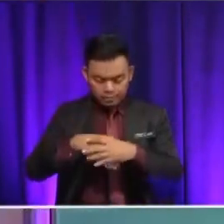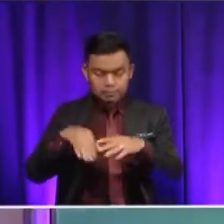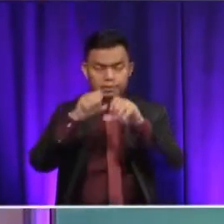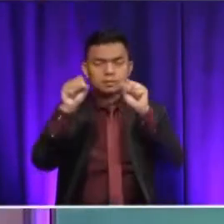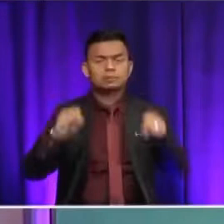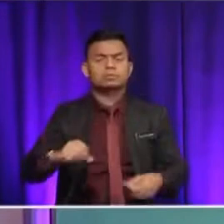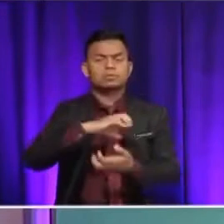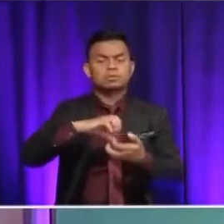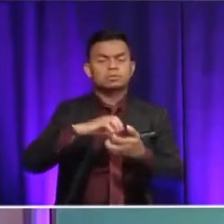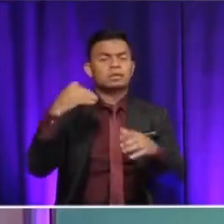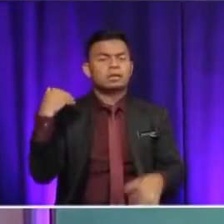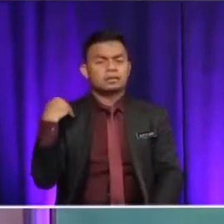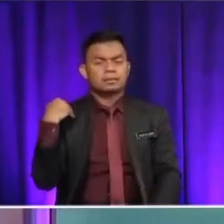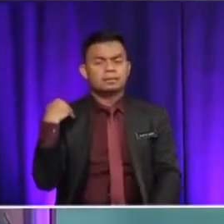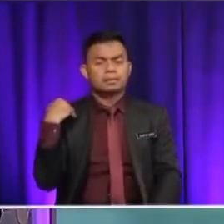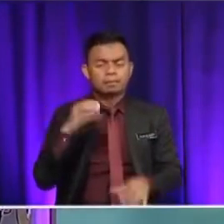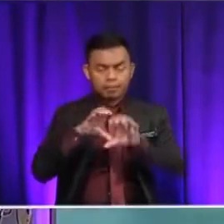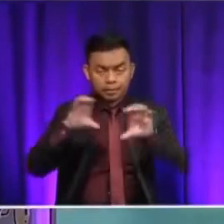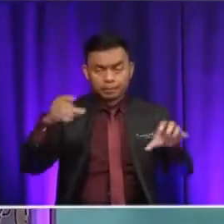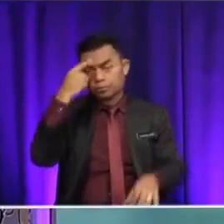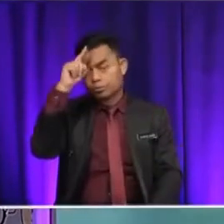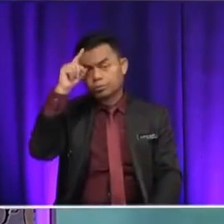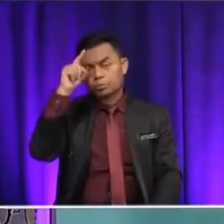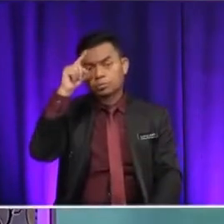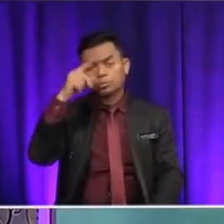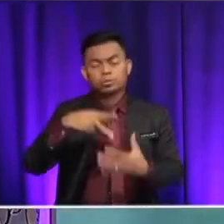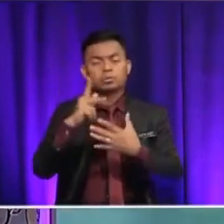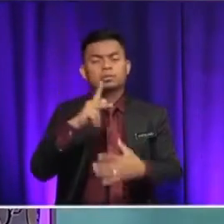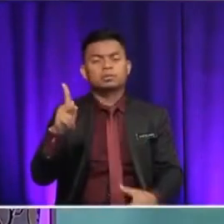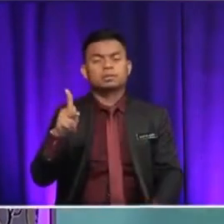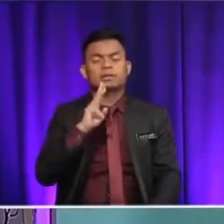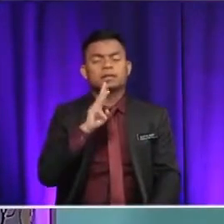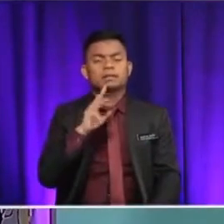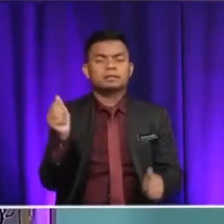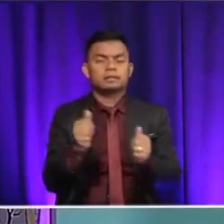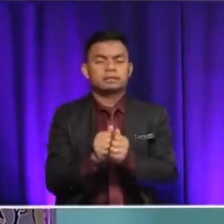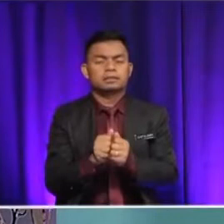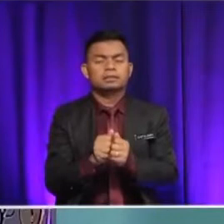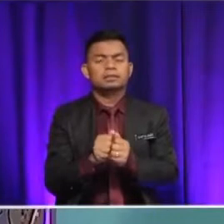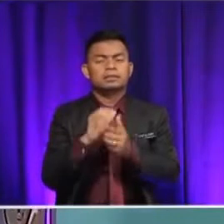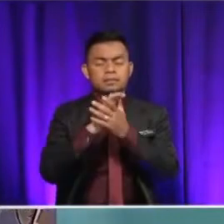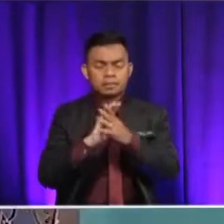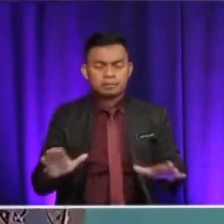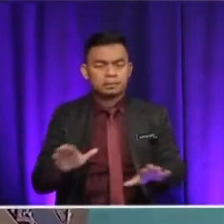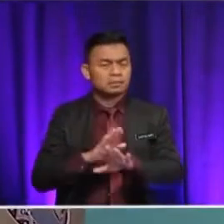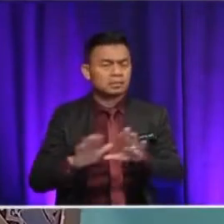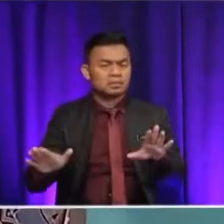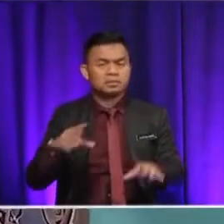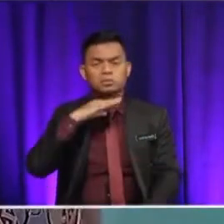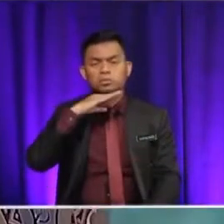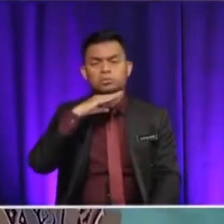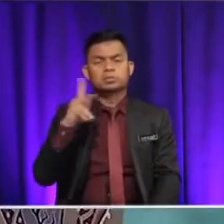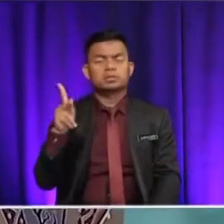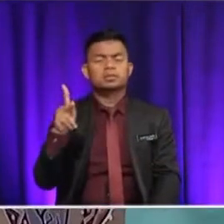untuk buang air tu keluar dengan selamat. Tak adalah masuk dalam kita punya rumah. Okey, cikgu sambung. So,